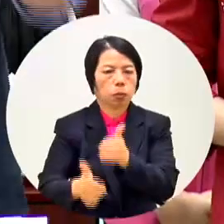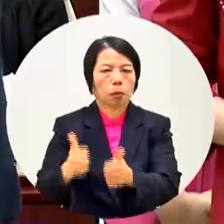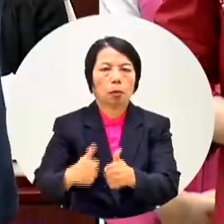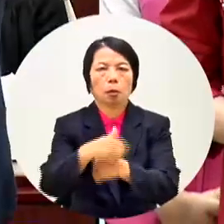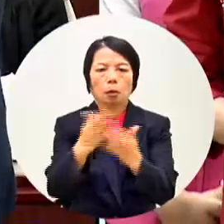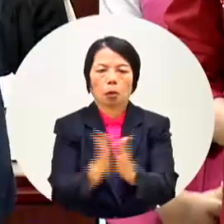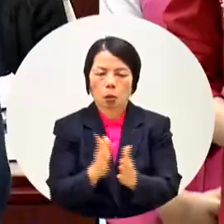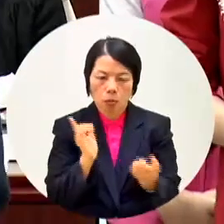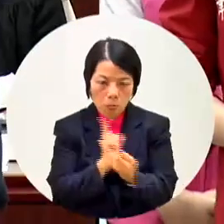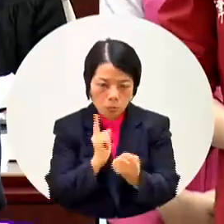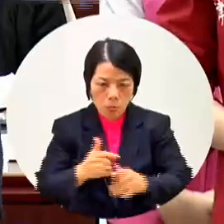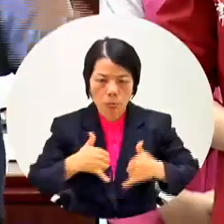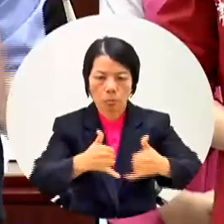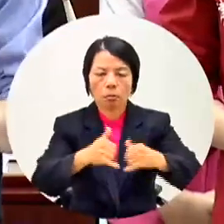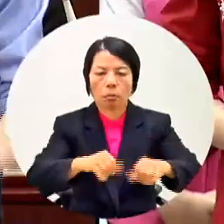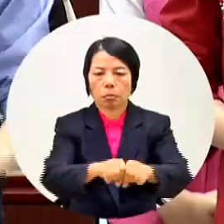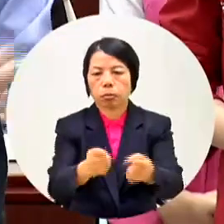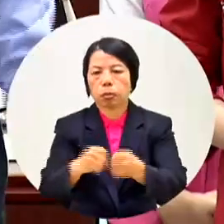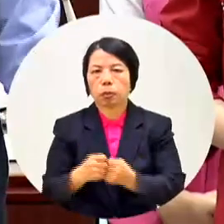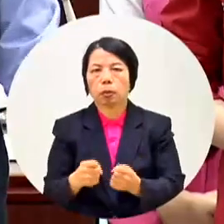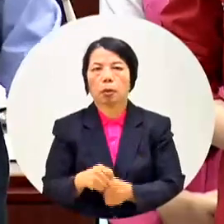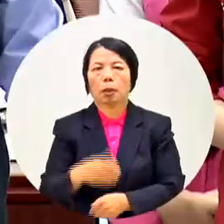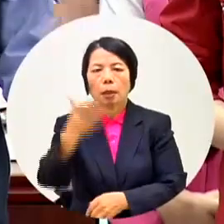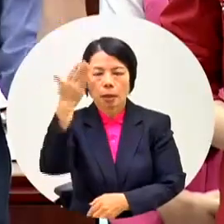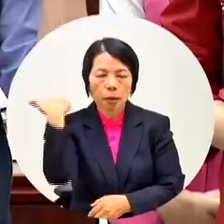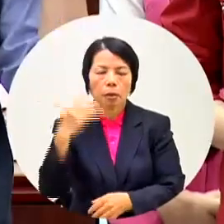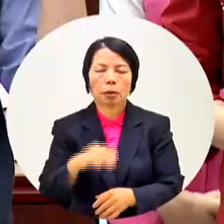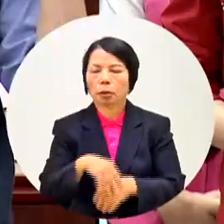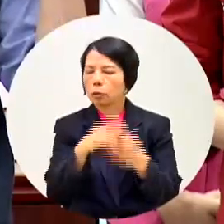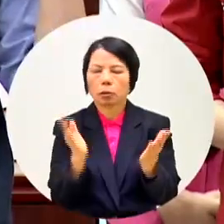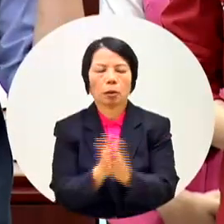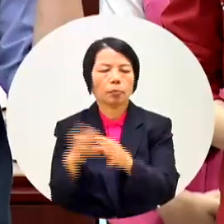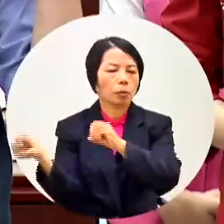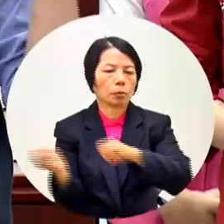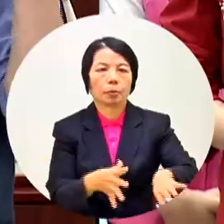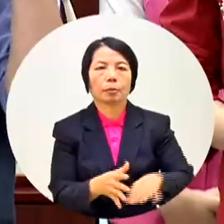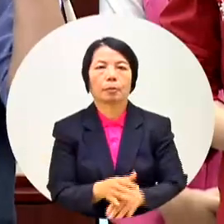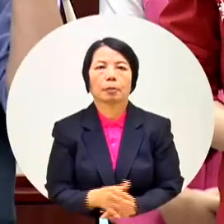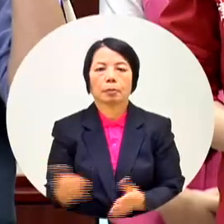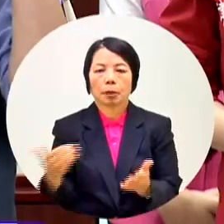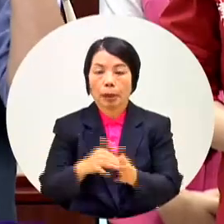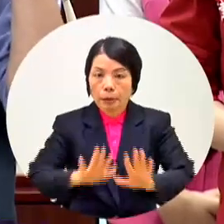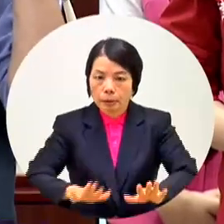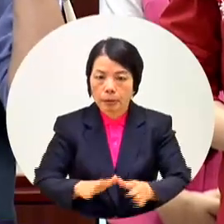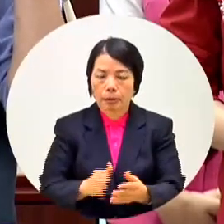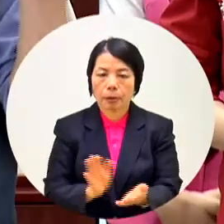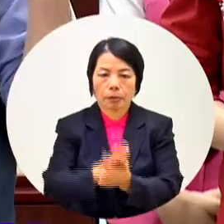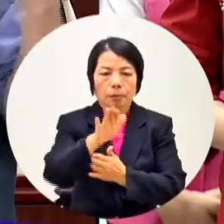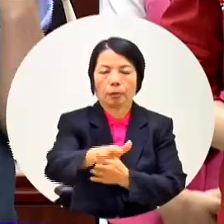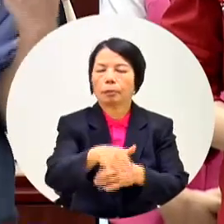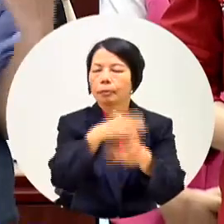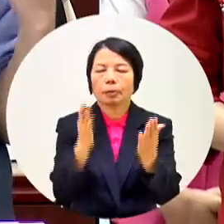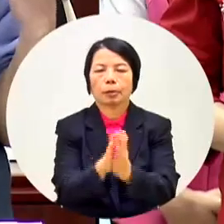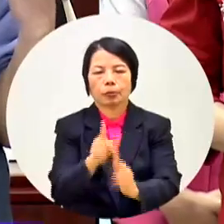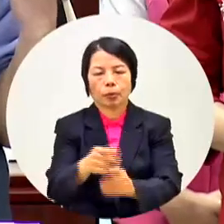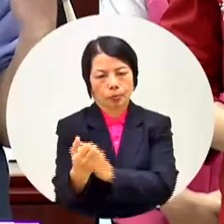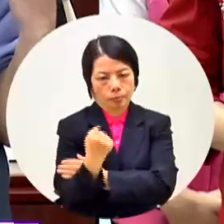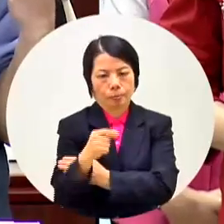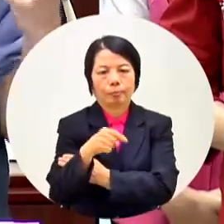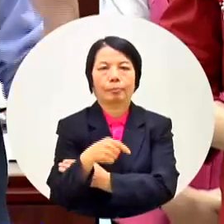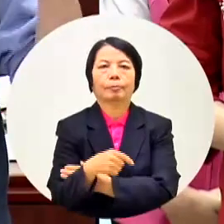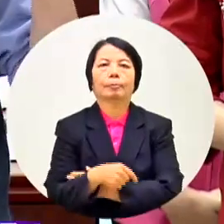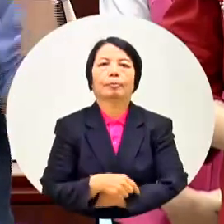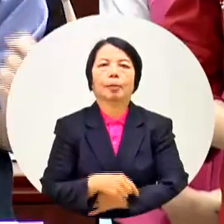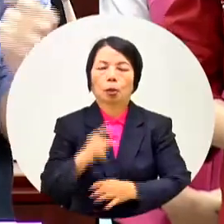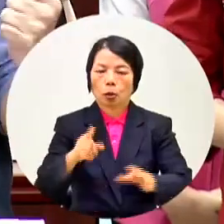们都把过去的事情不管，从现在跟未来我们一肩扛，这是市政府对高雄市民最负责任的一个态